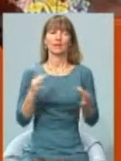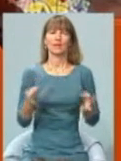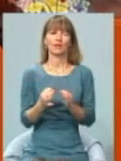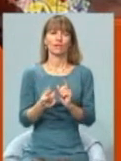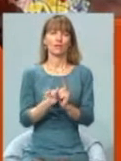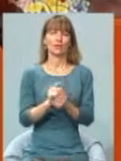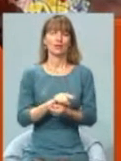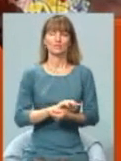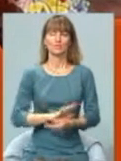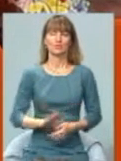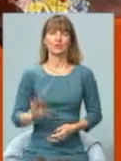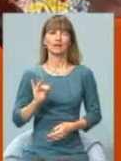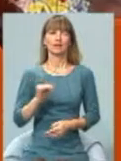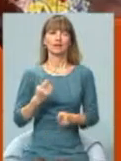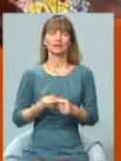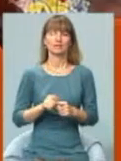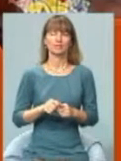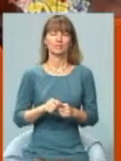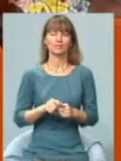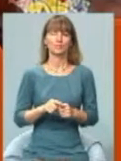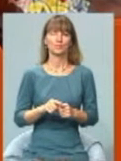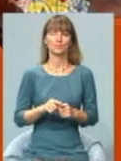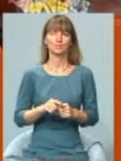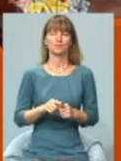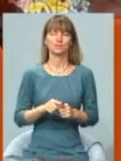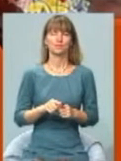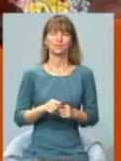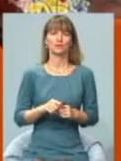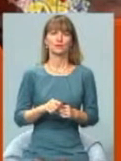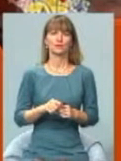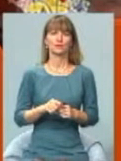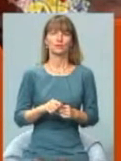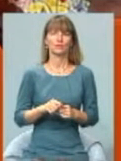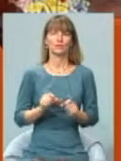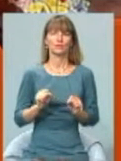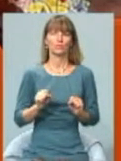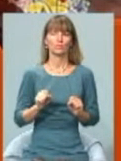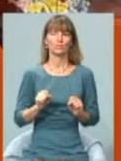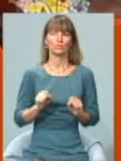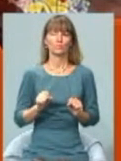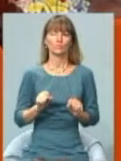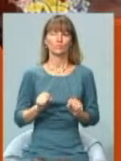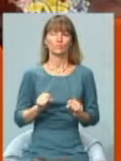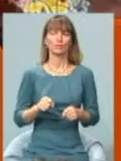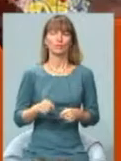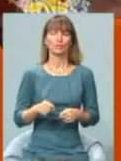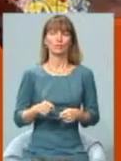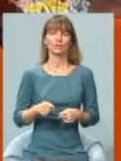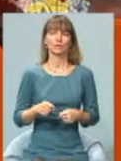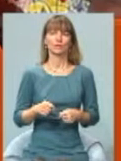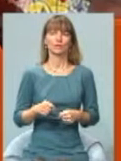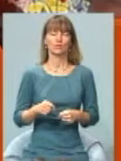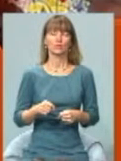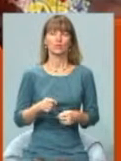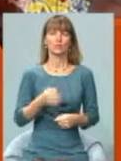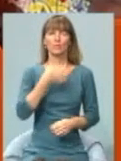це не може стати якимось таким варіантом, який жодні дівчині